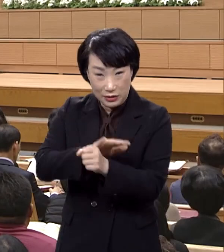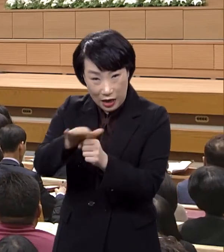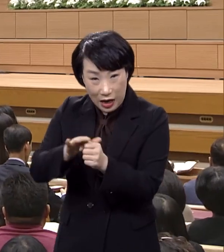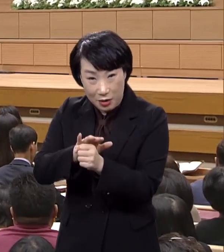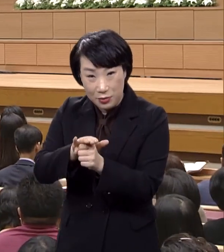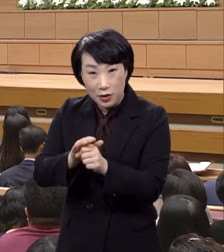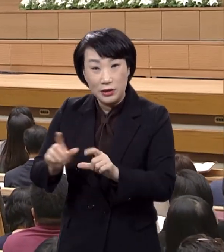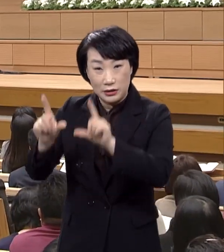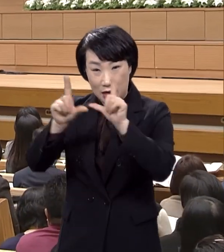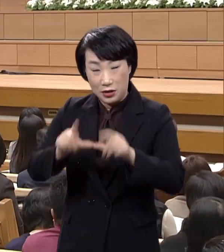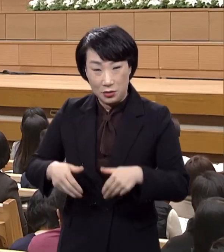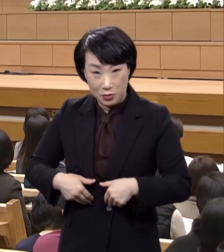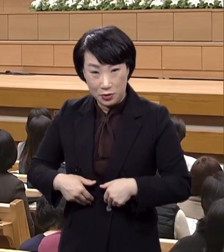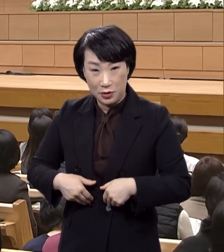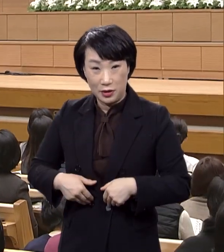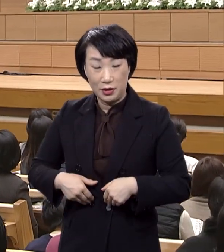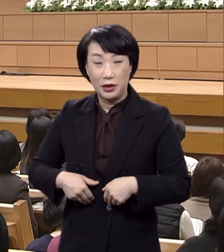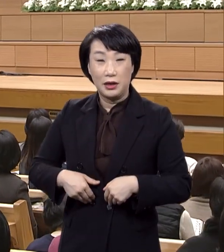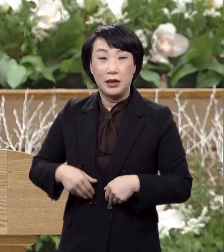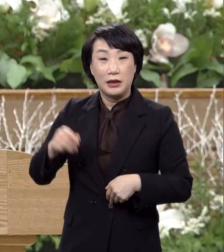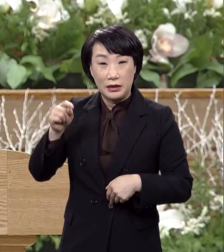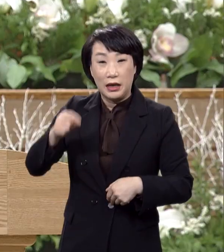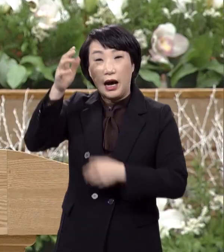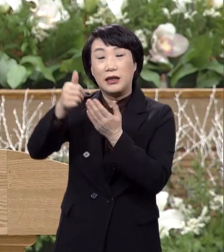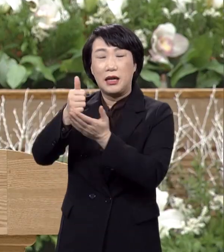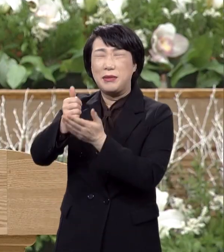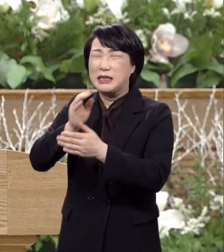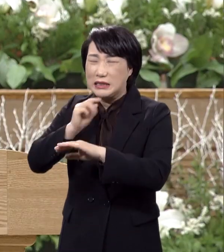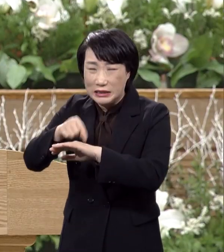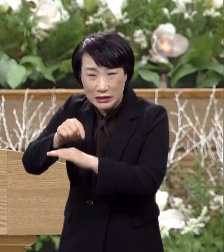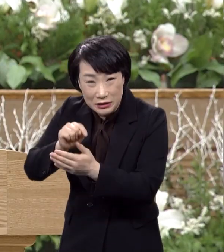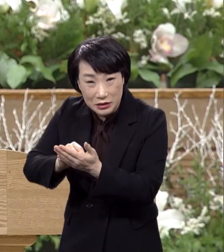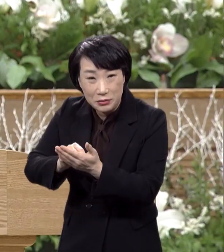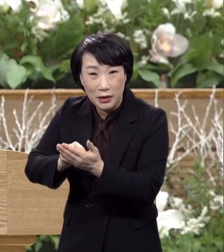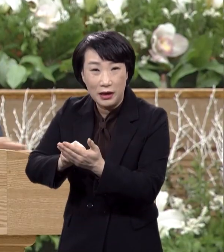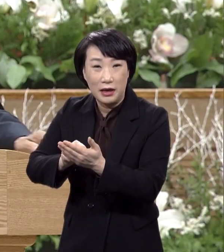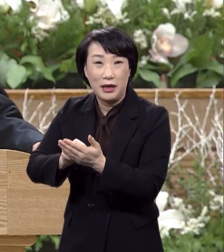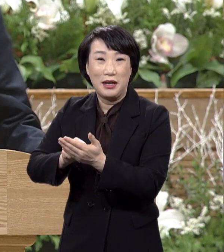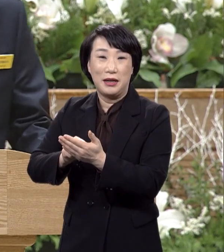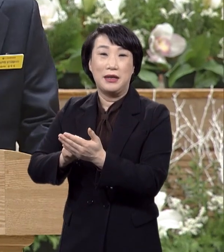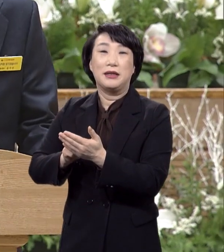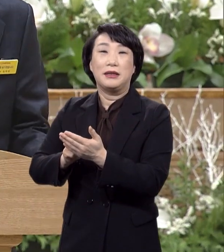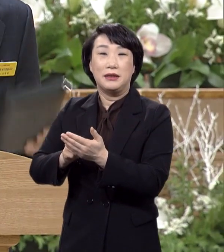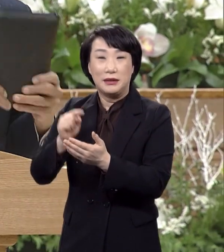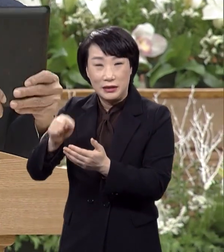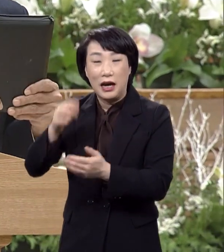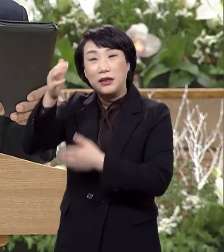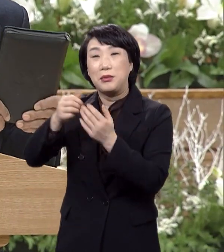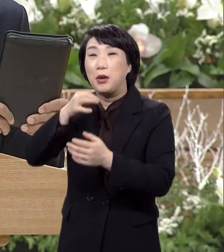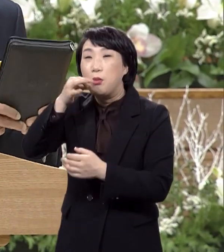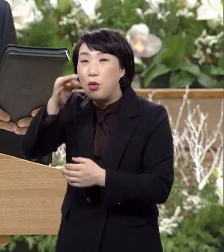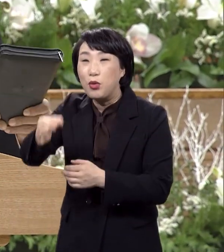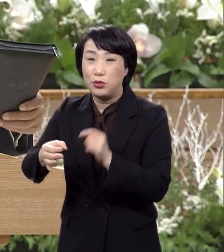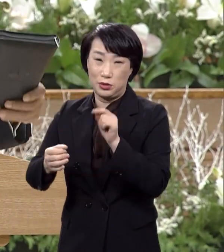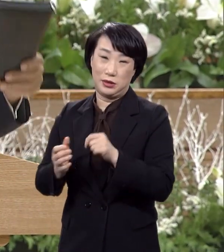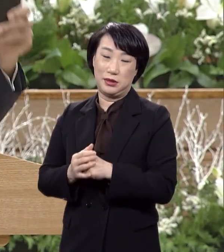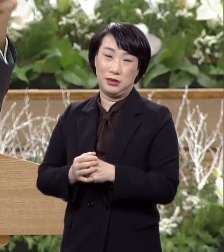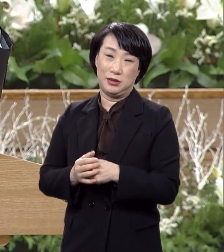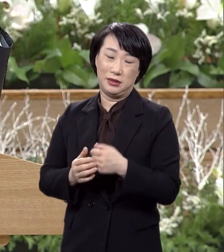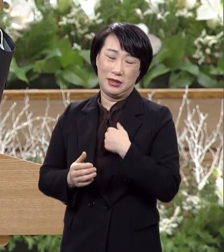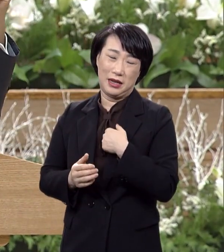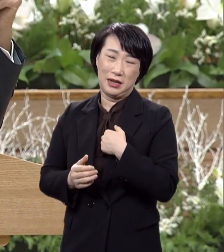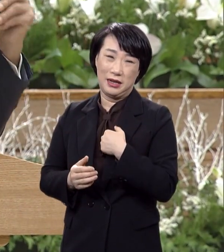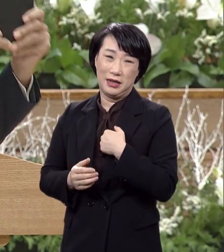사랑하며 살아라고 말씀하시는 하나님의 진실한 하나님의 목소리가